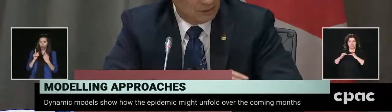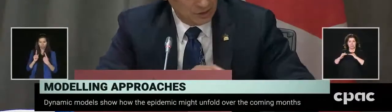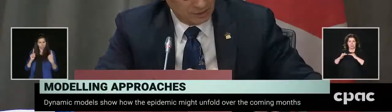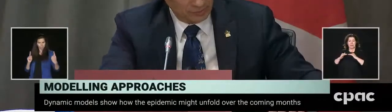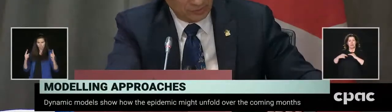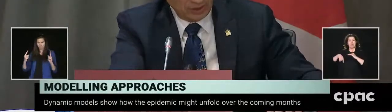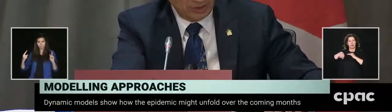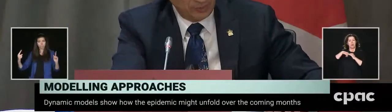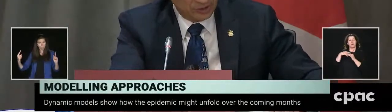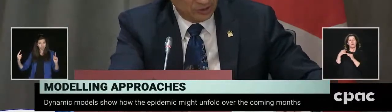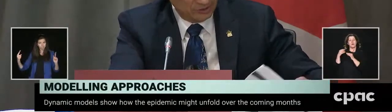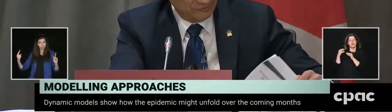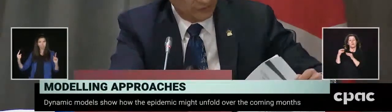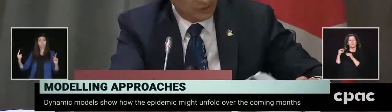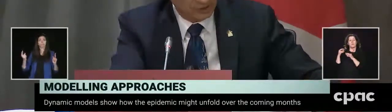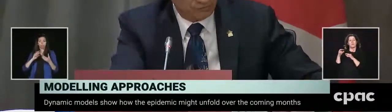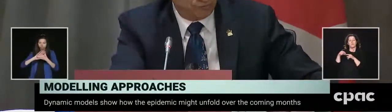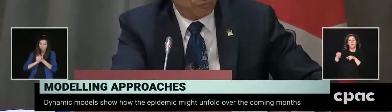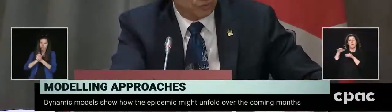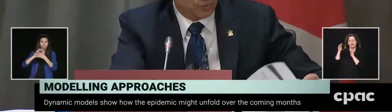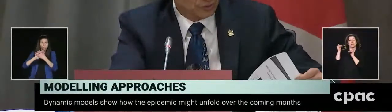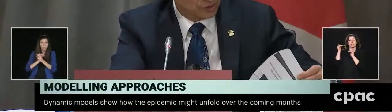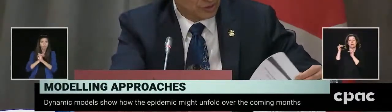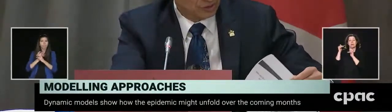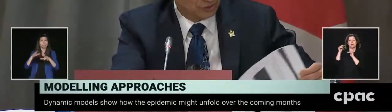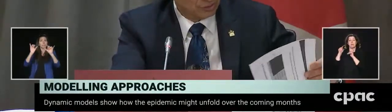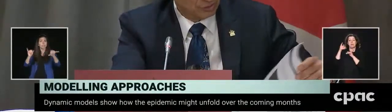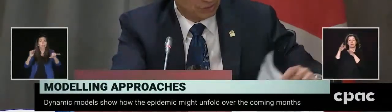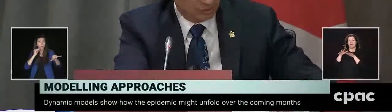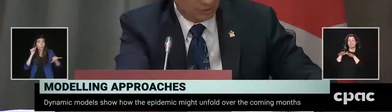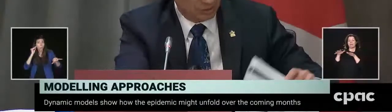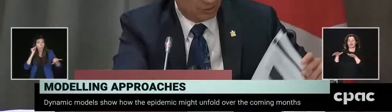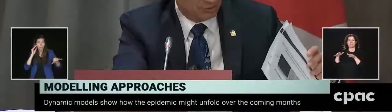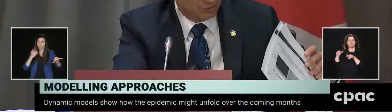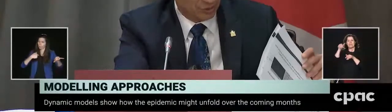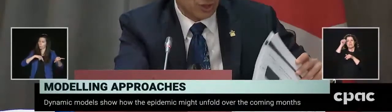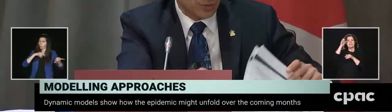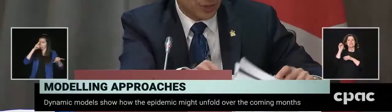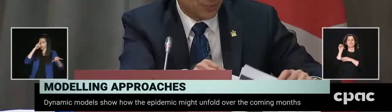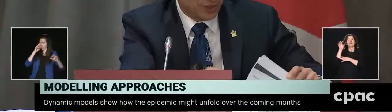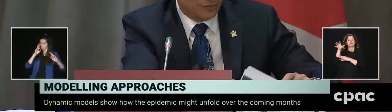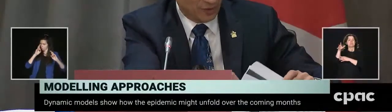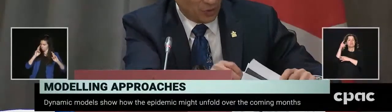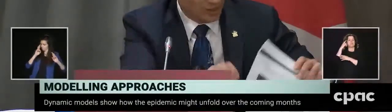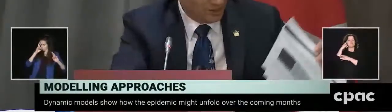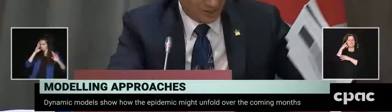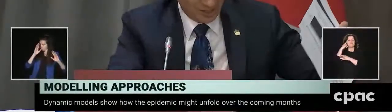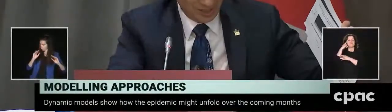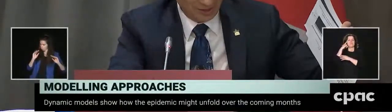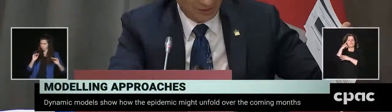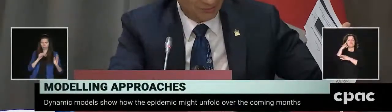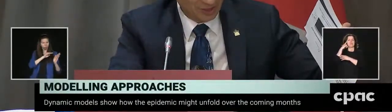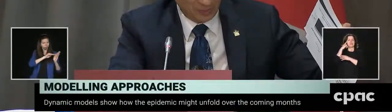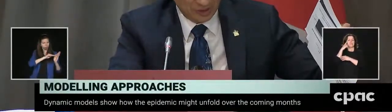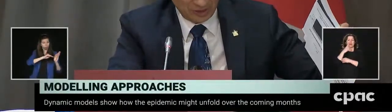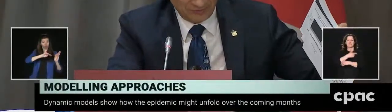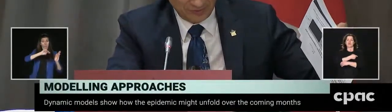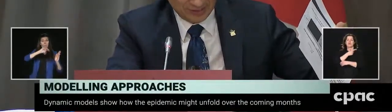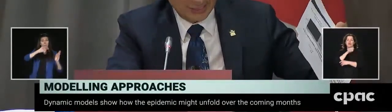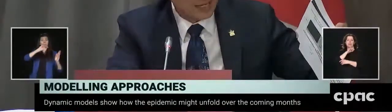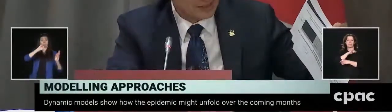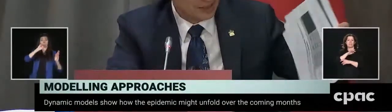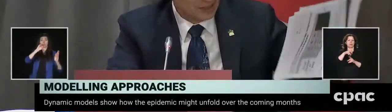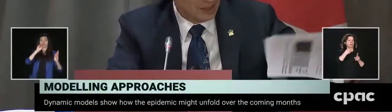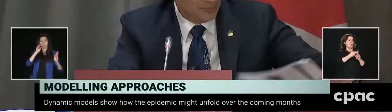vague, c'est quel diapositive, je pense, je suis pas devant moi,